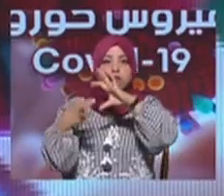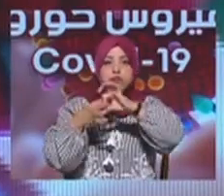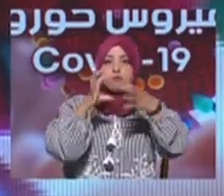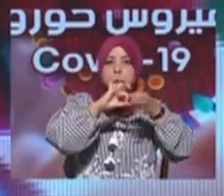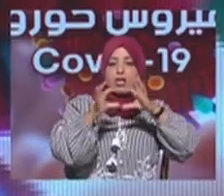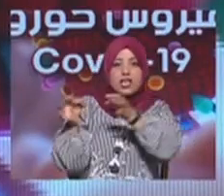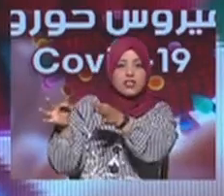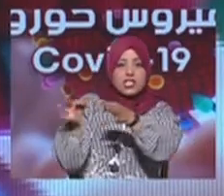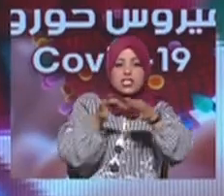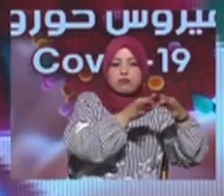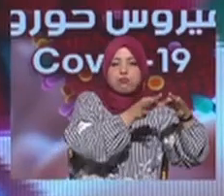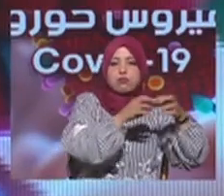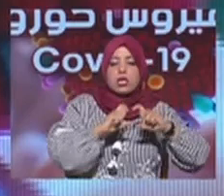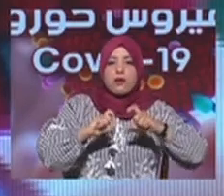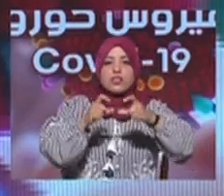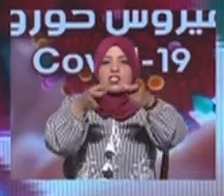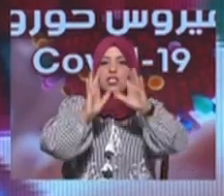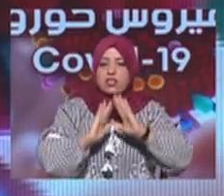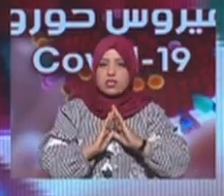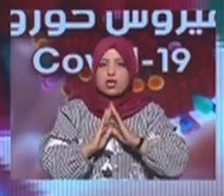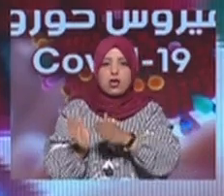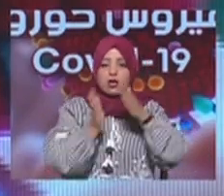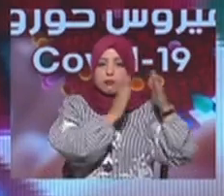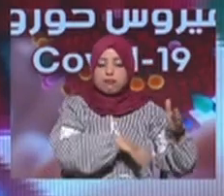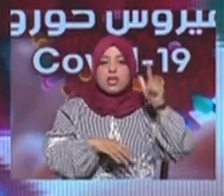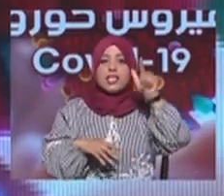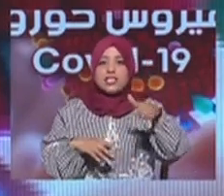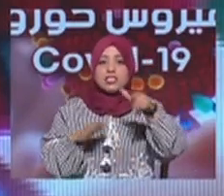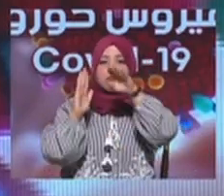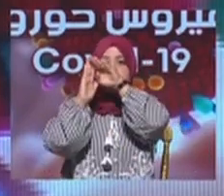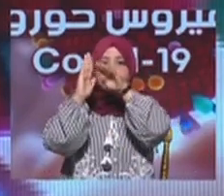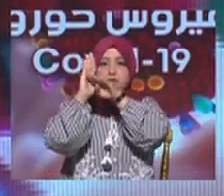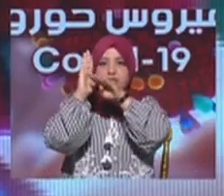تعملوا، هو يقوم بعده مراحل، لازم عده مراحل باش يقوم به، مش